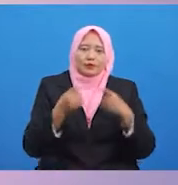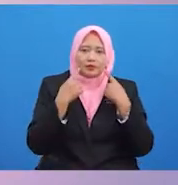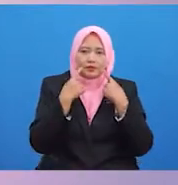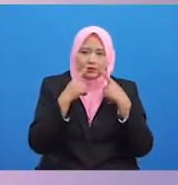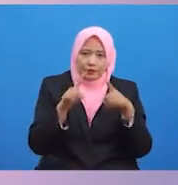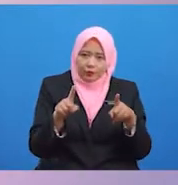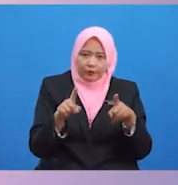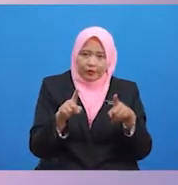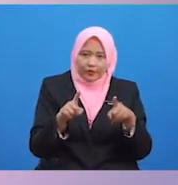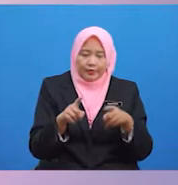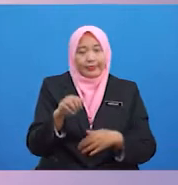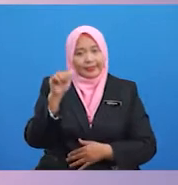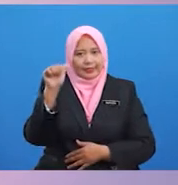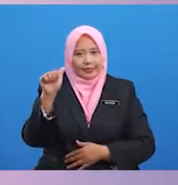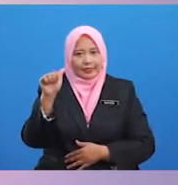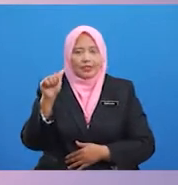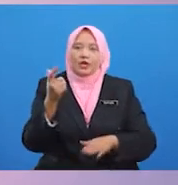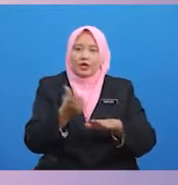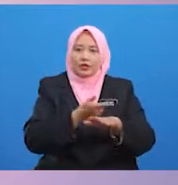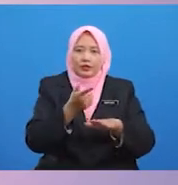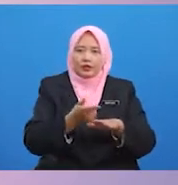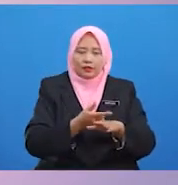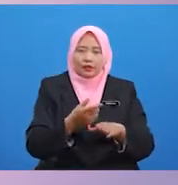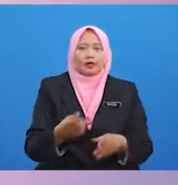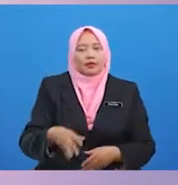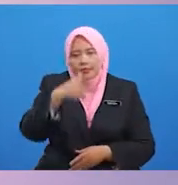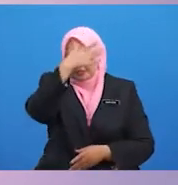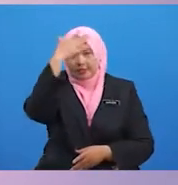Jawapannya ialah A. Latihan sambil kerja.